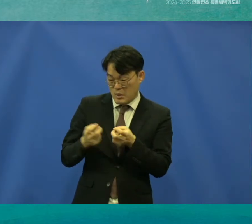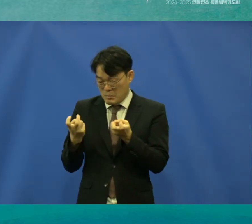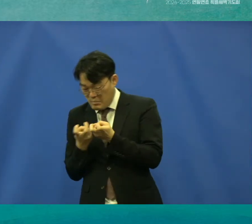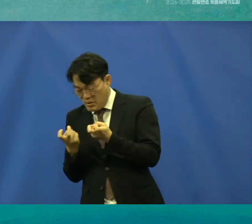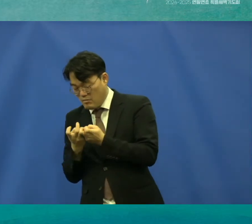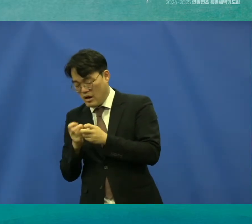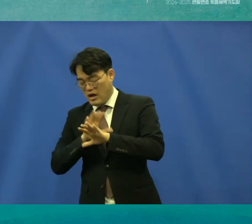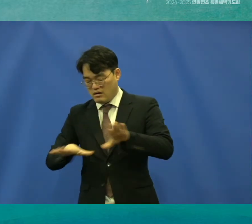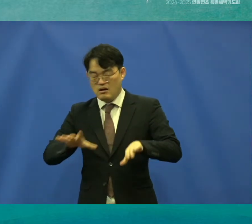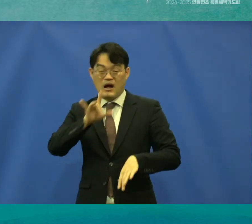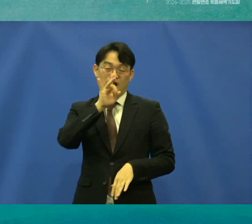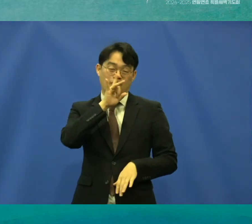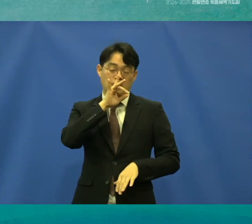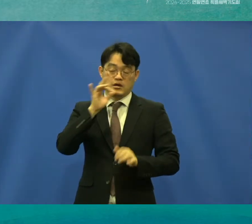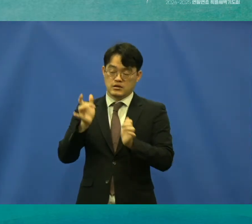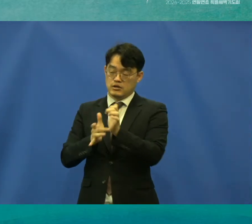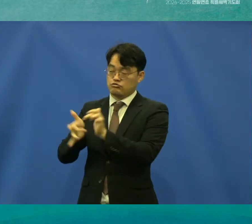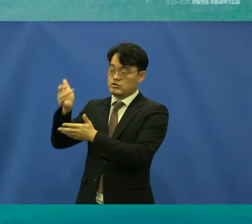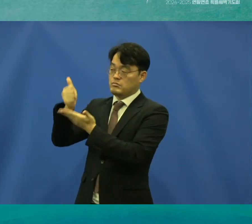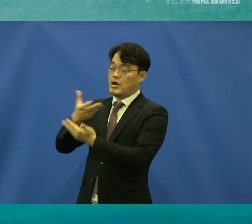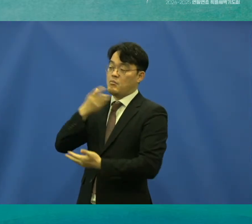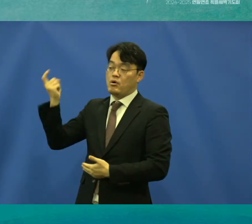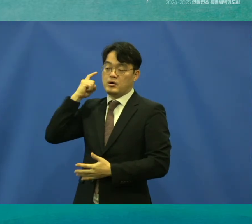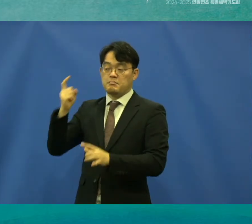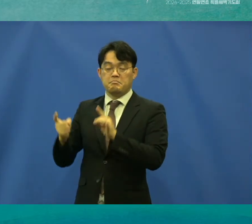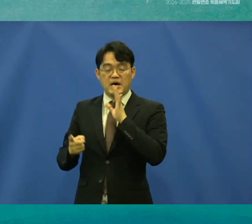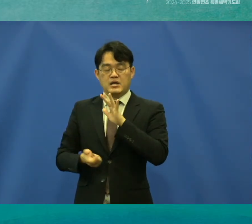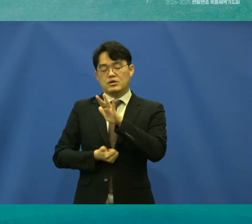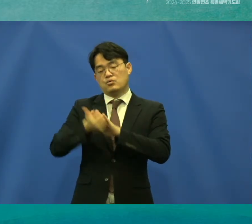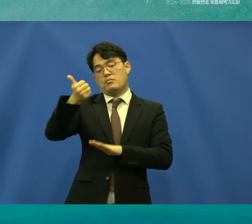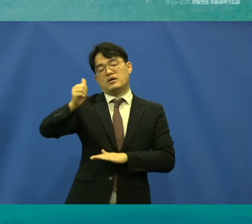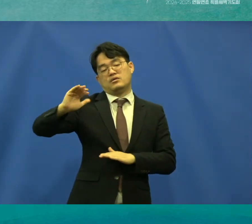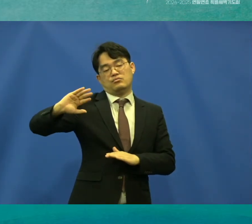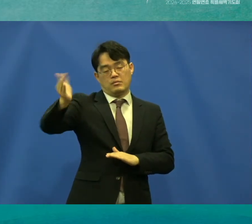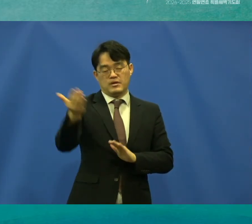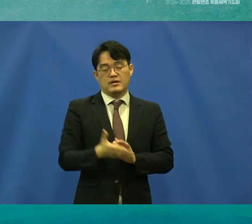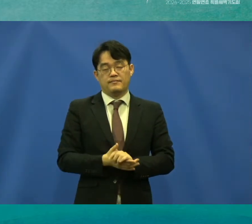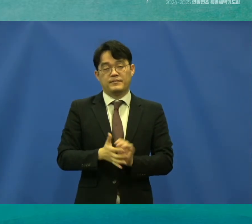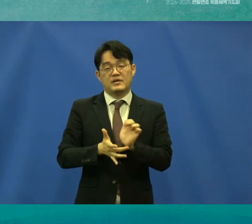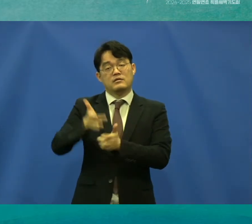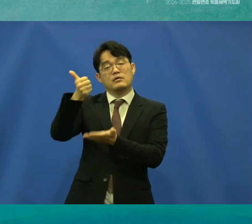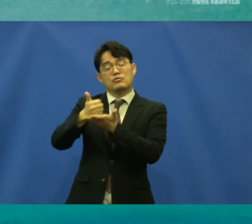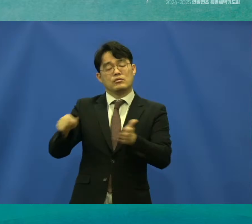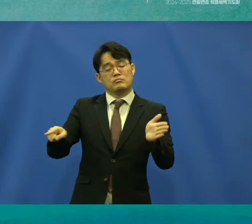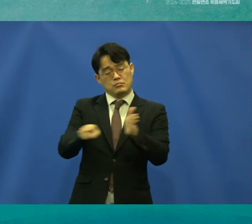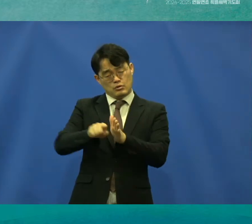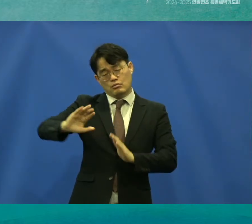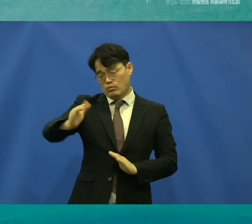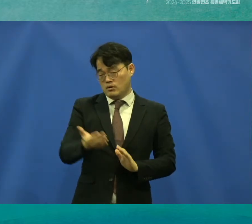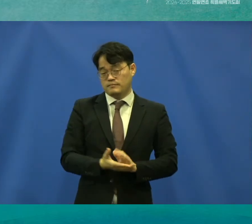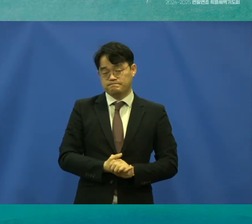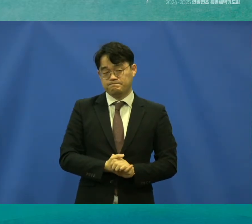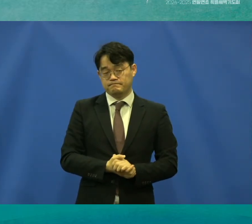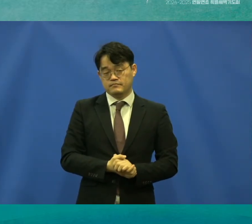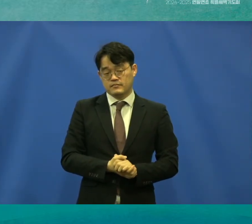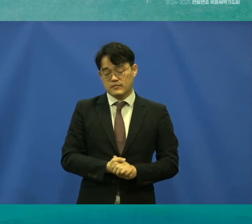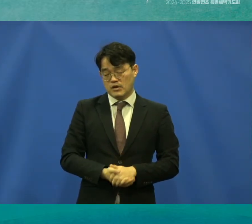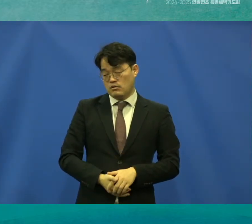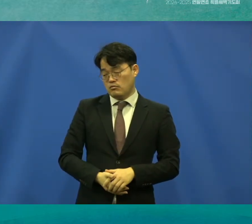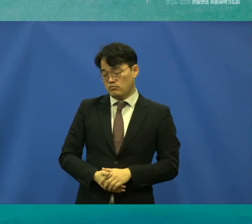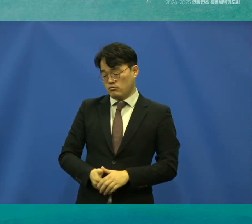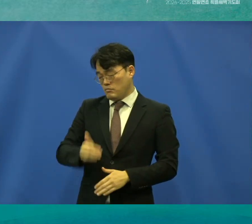그리스도의 복음만이 소망인 줄로 믿습니다. 예수를 믿어야죠. 그리고 제대로